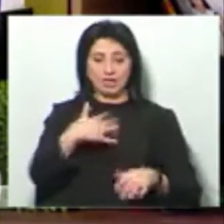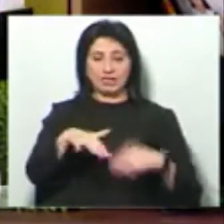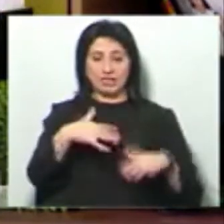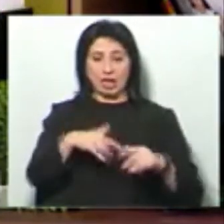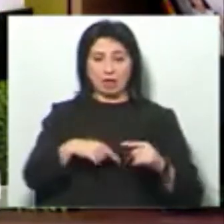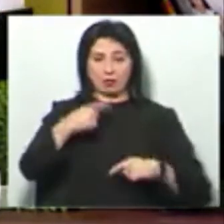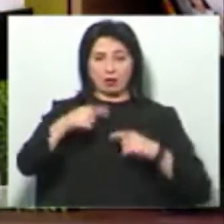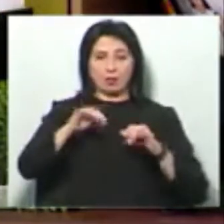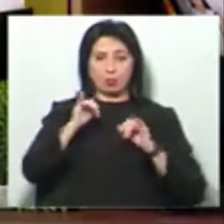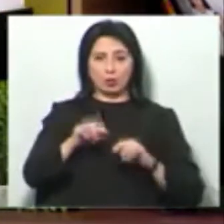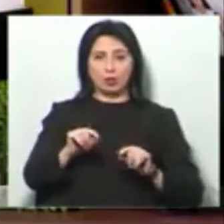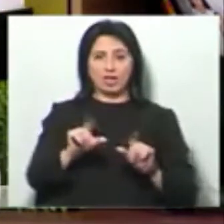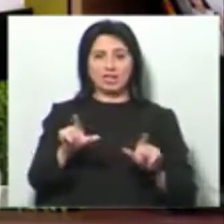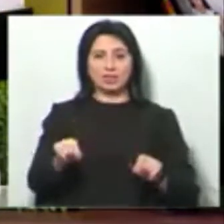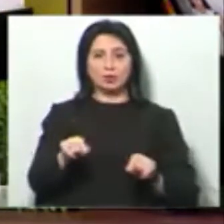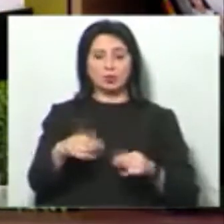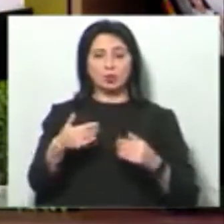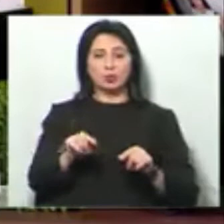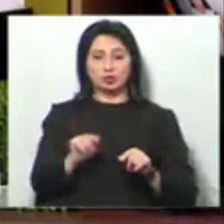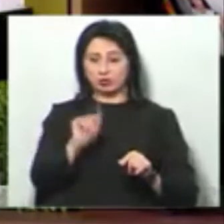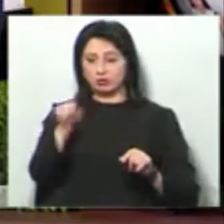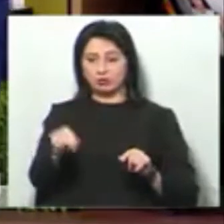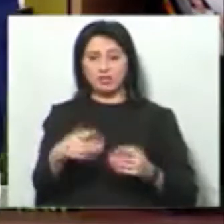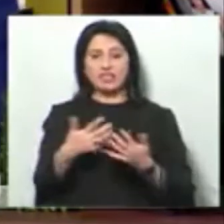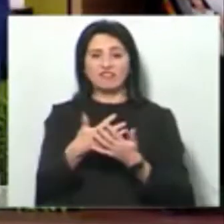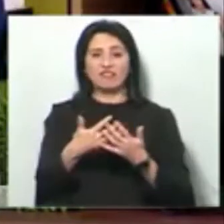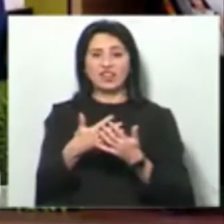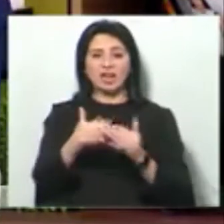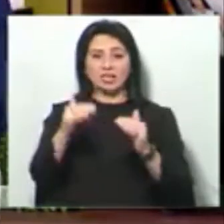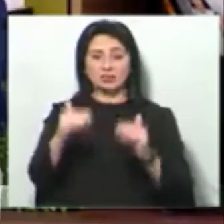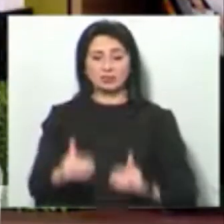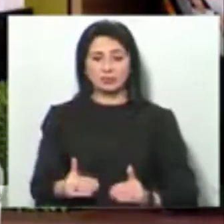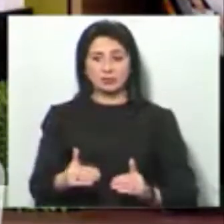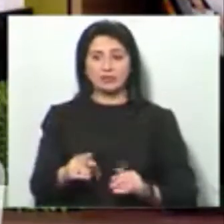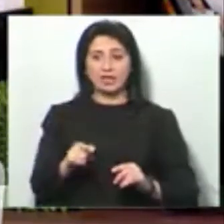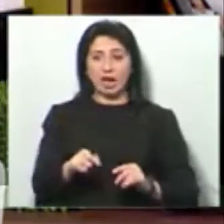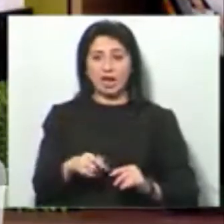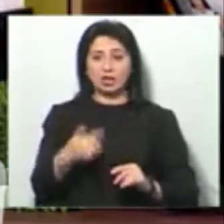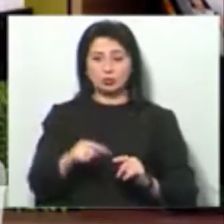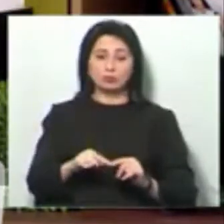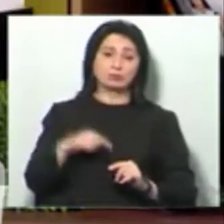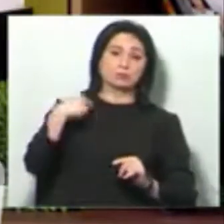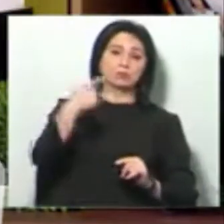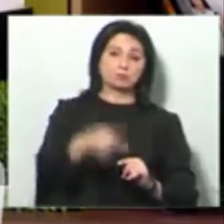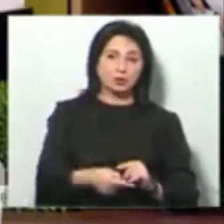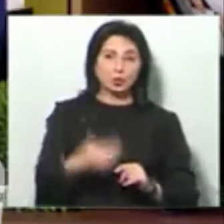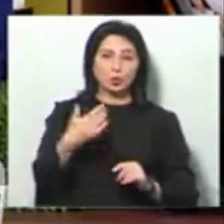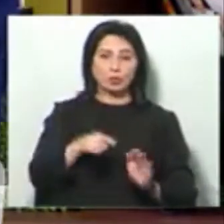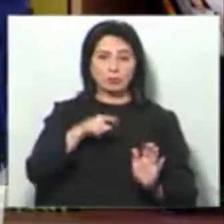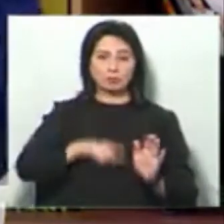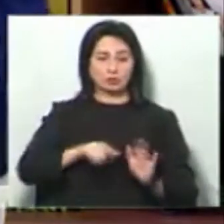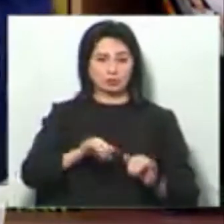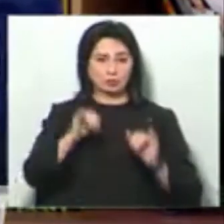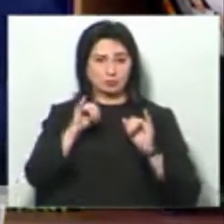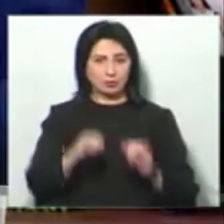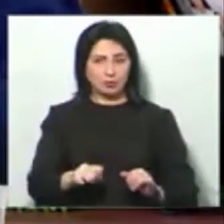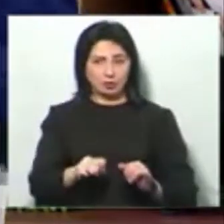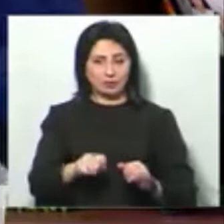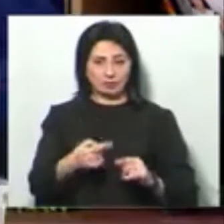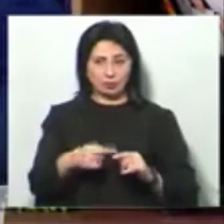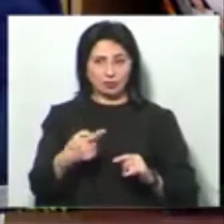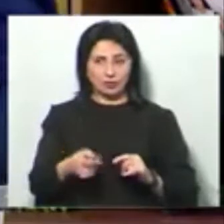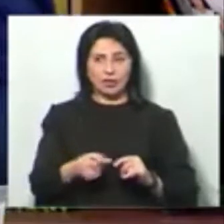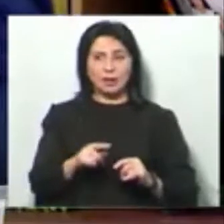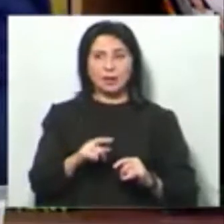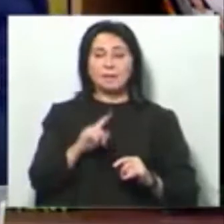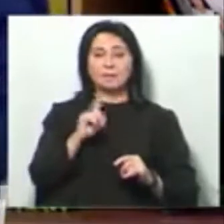ვერ გადაისვლა არ მიეწოდა თირკმლის ფილტრაცია დაქვეითებულია და აქედან შედეგად ანუ პრერენალური ანუ არა იმიტომ რომ